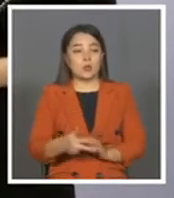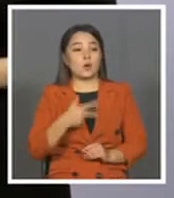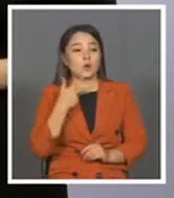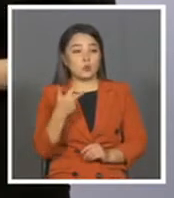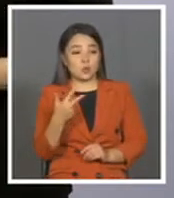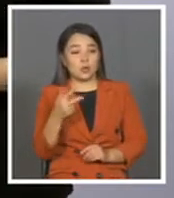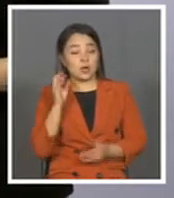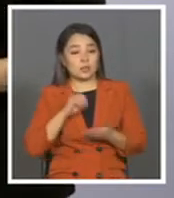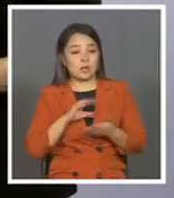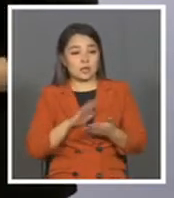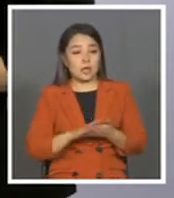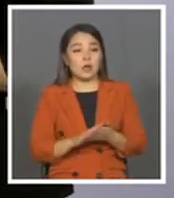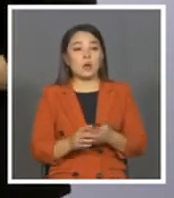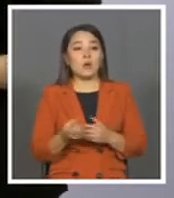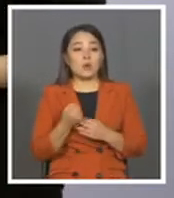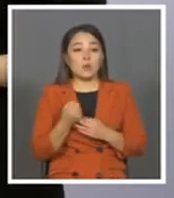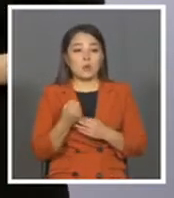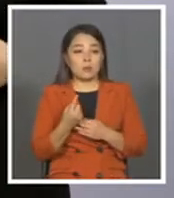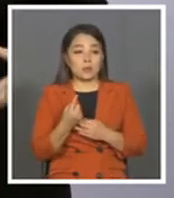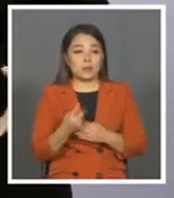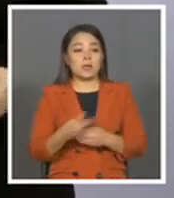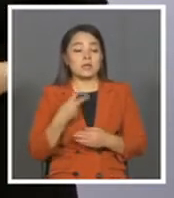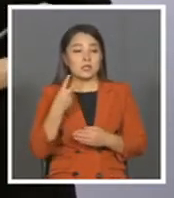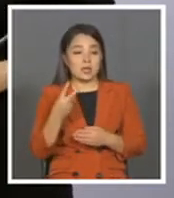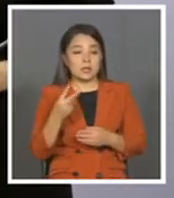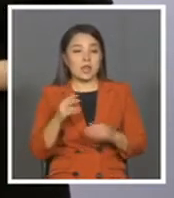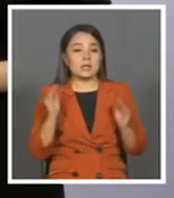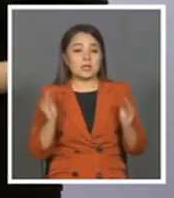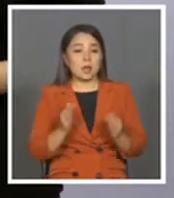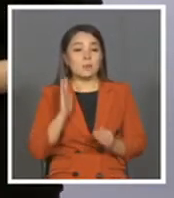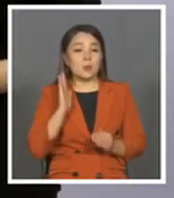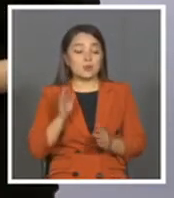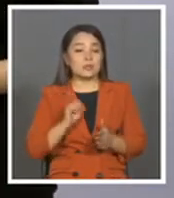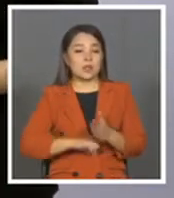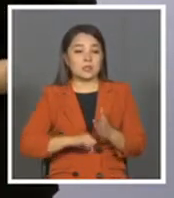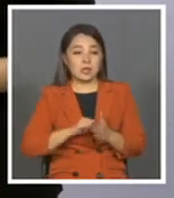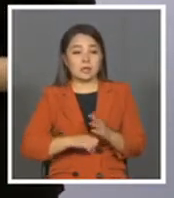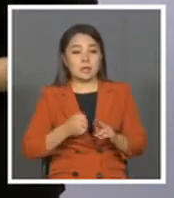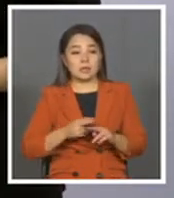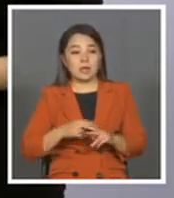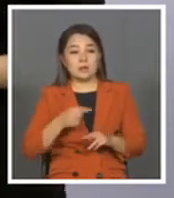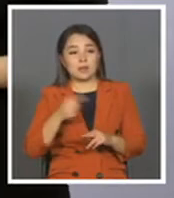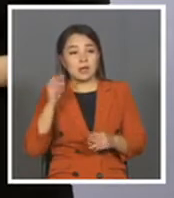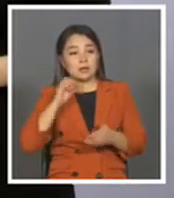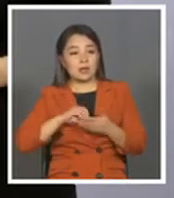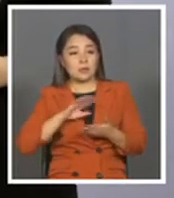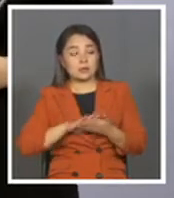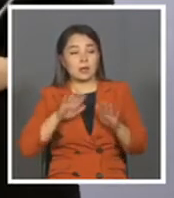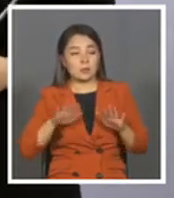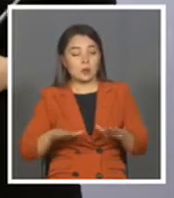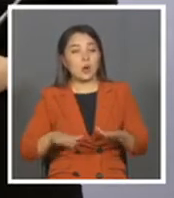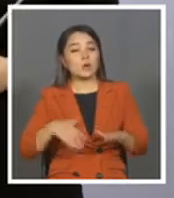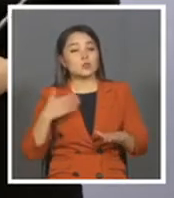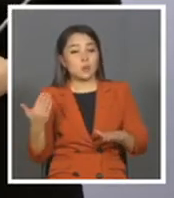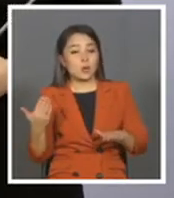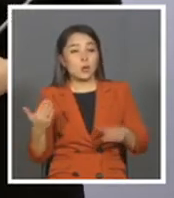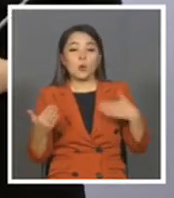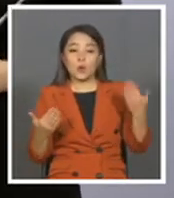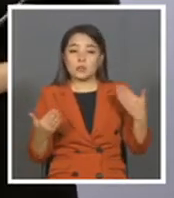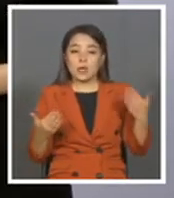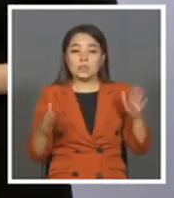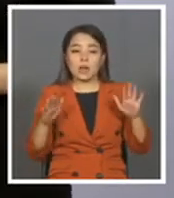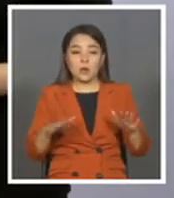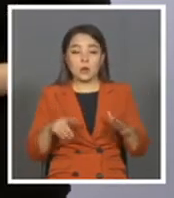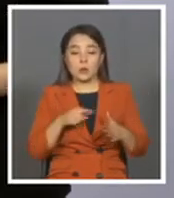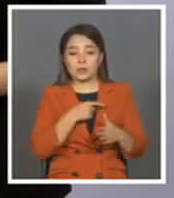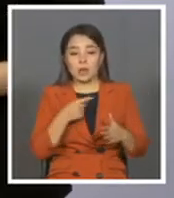3 саны 11-ден 2 санынан кем болады екен. Себебі теріс сан оң санның сол жағында орналасады.